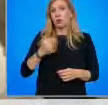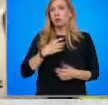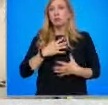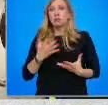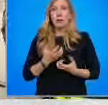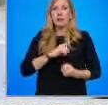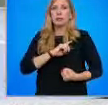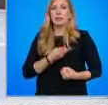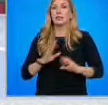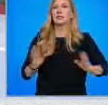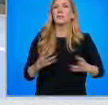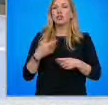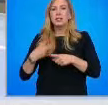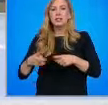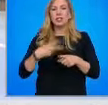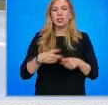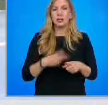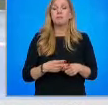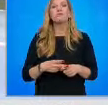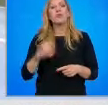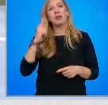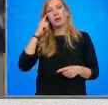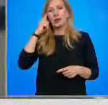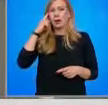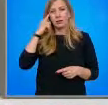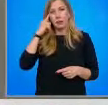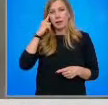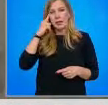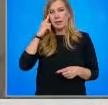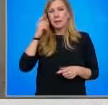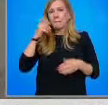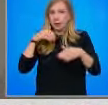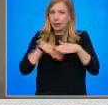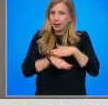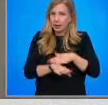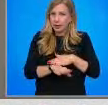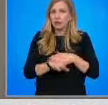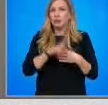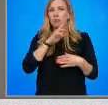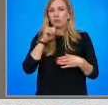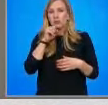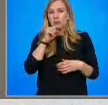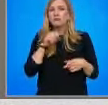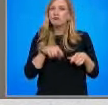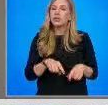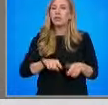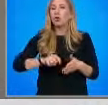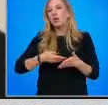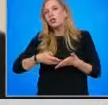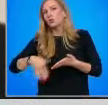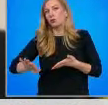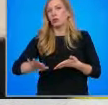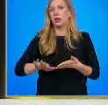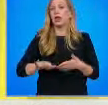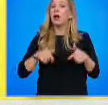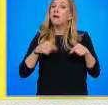на Демерджиев, опита на униформени да прикрият колегата си Владимир Владимиров от столичното 8-о районно е по-скоро изключение. Във Вътрешното министерство